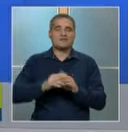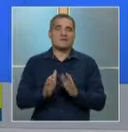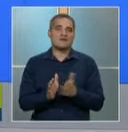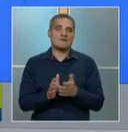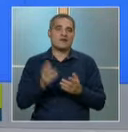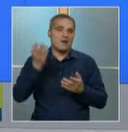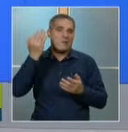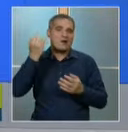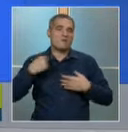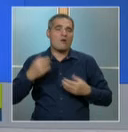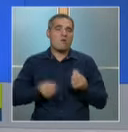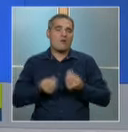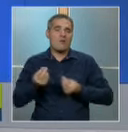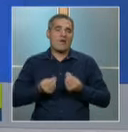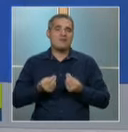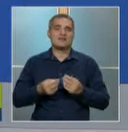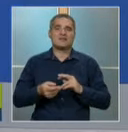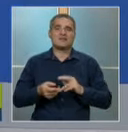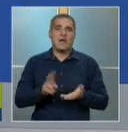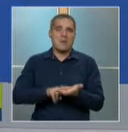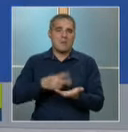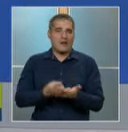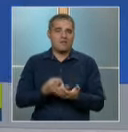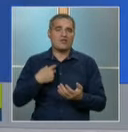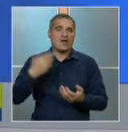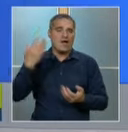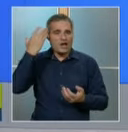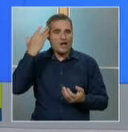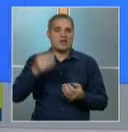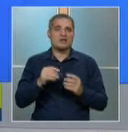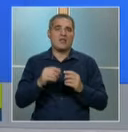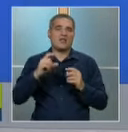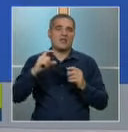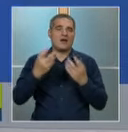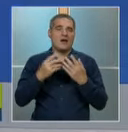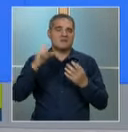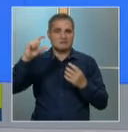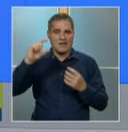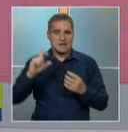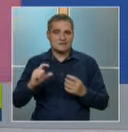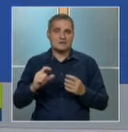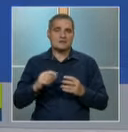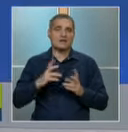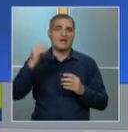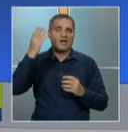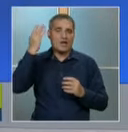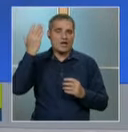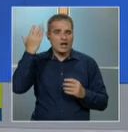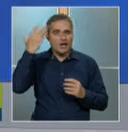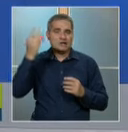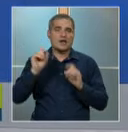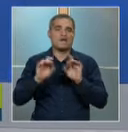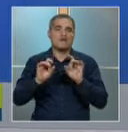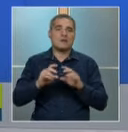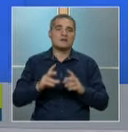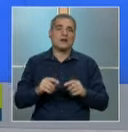превода, например, но е излизало грешен текст или винаги са намерили грешна информация и заради това в действителност много повече се